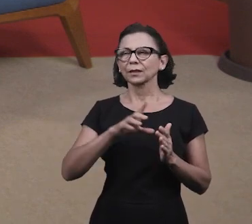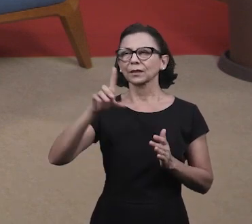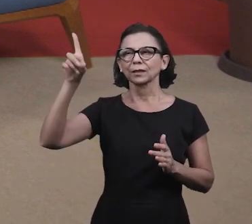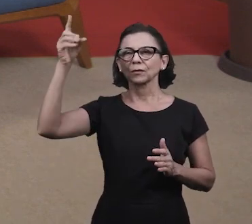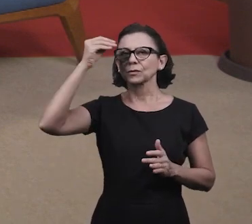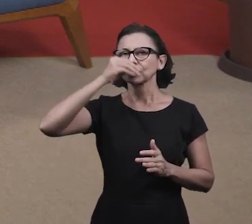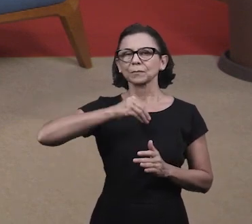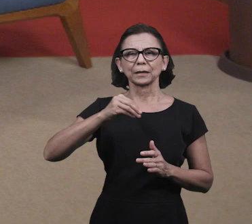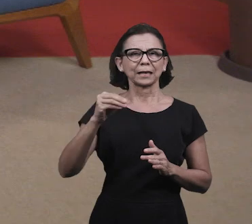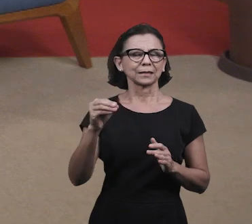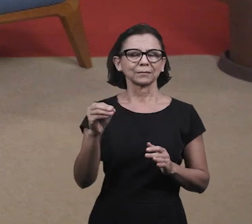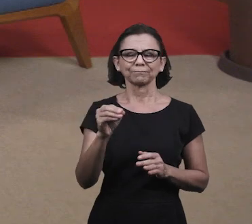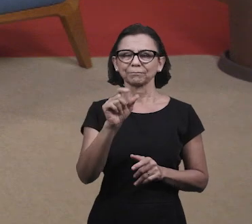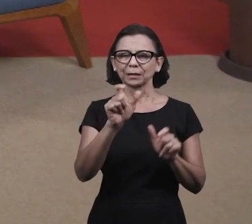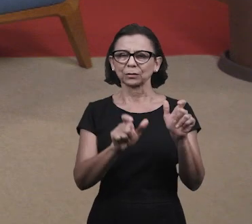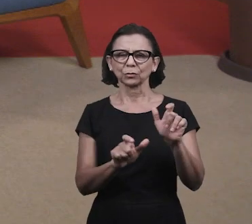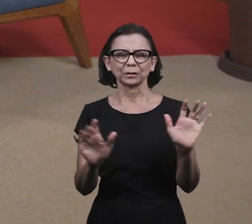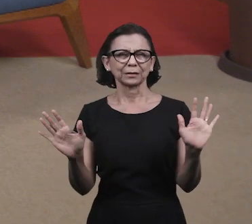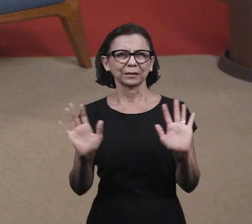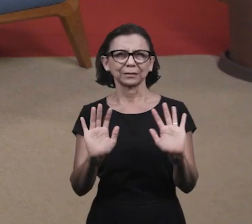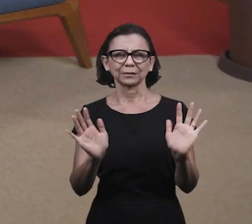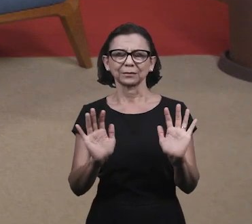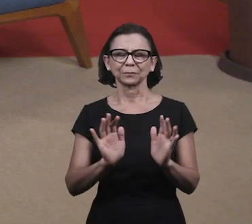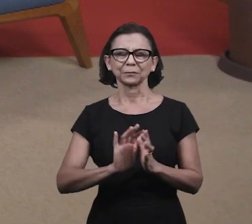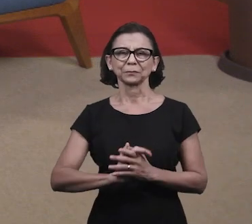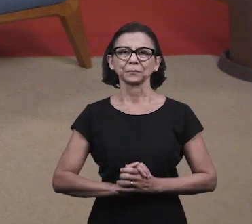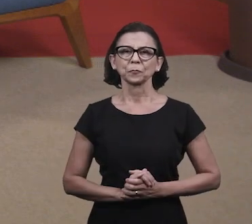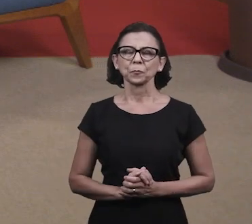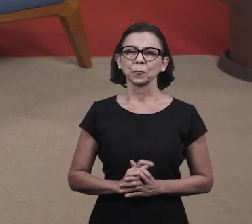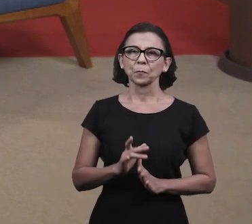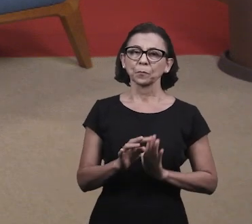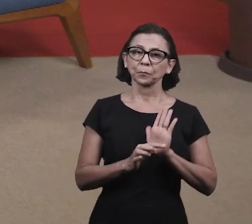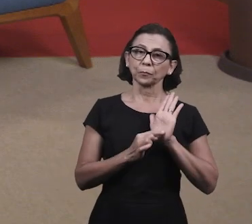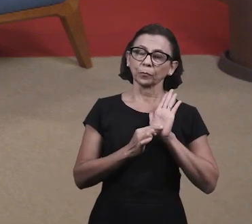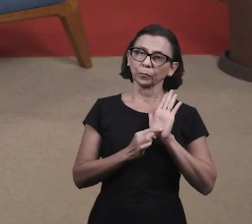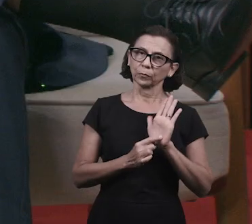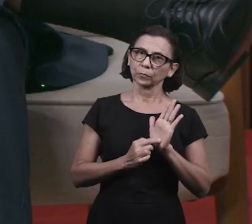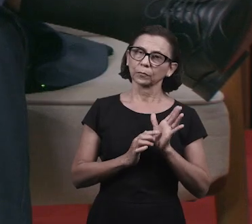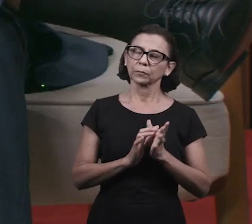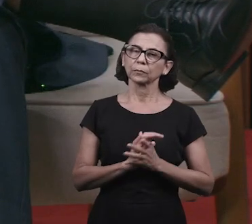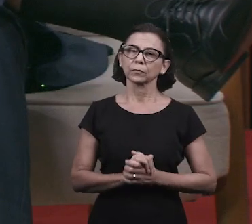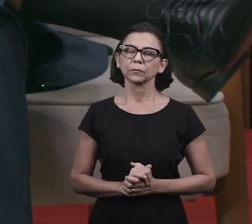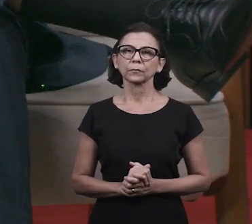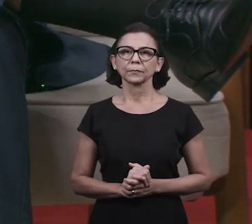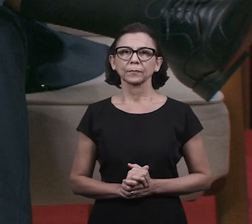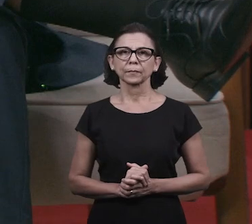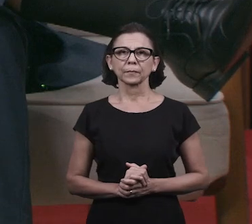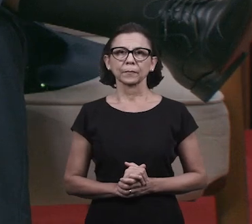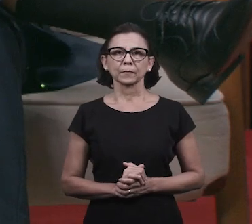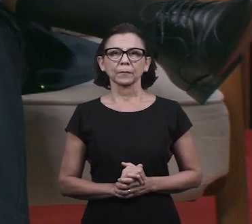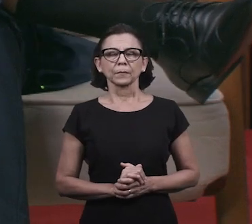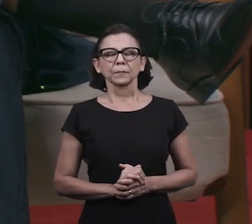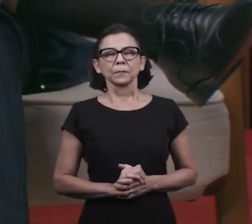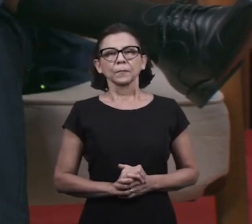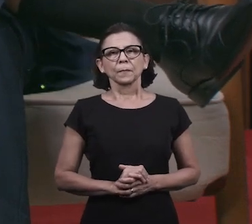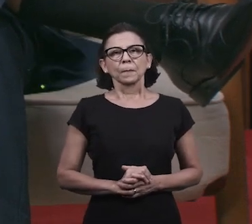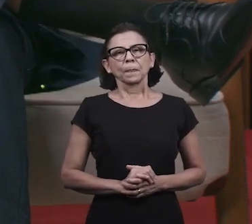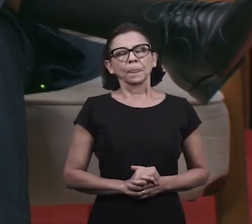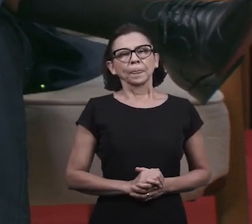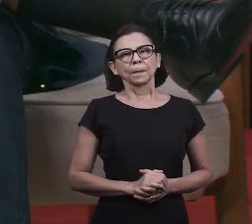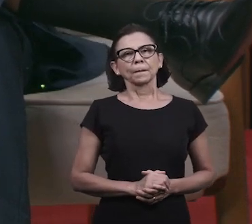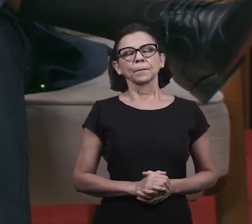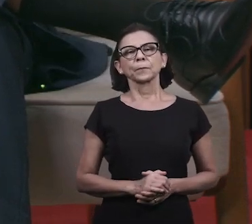la portée prophétique. Dieu ne fait pas l'exception de personne. Je me suis rappelé d'un texte de la parole qui dit « Où le